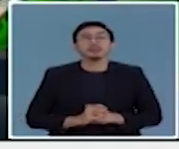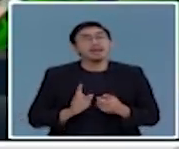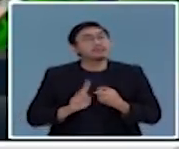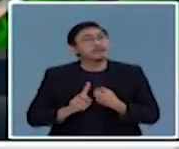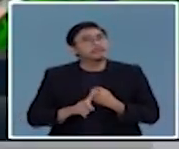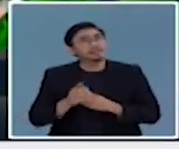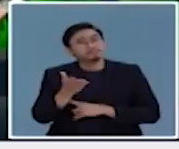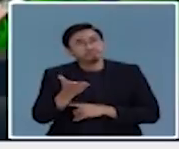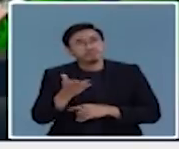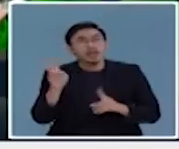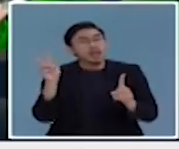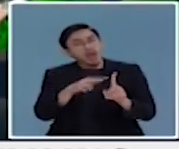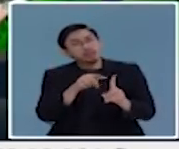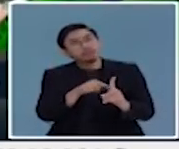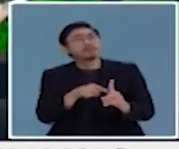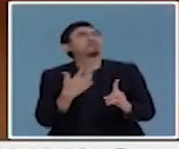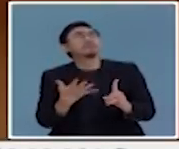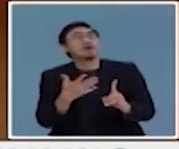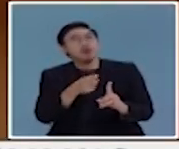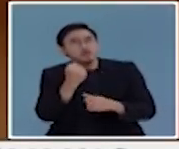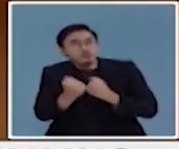membayar uang kuliah, ini apa